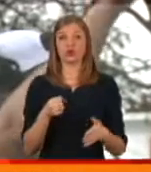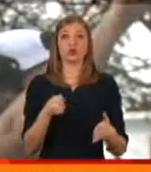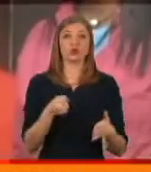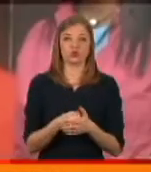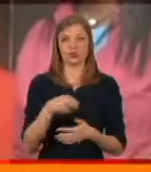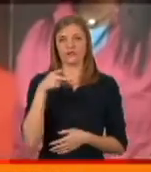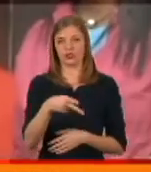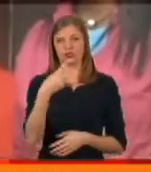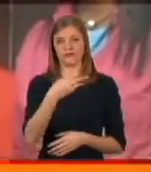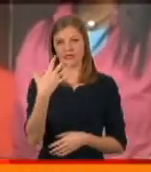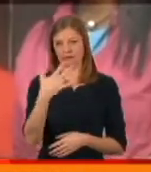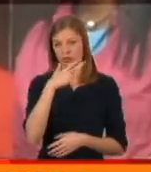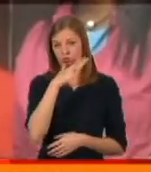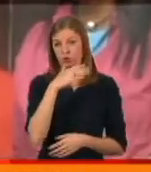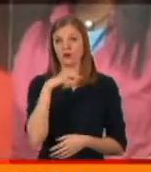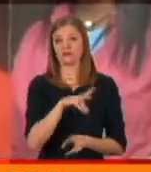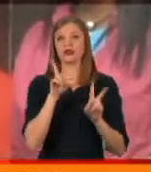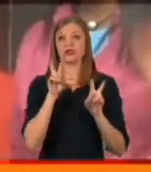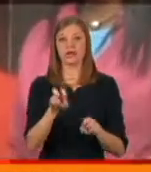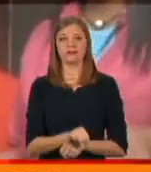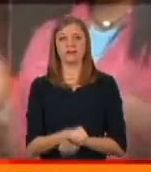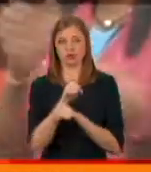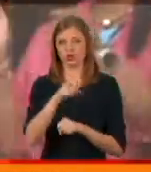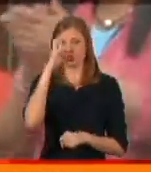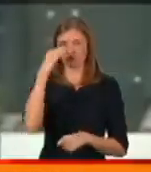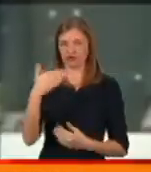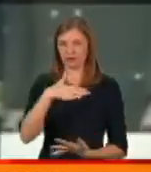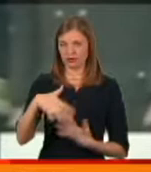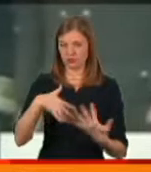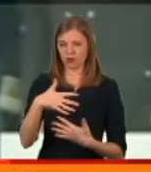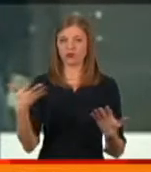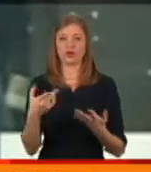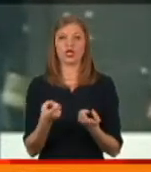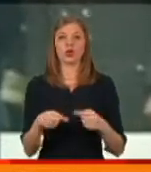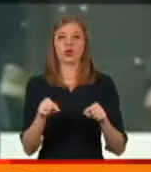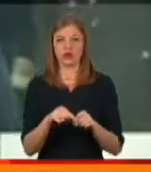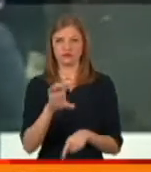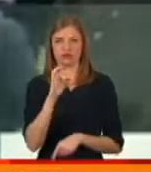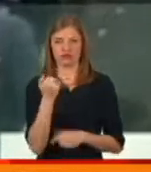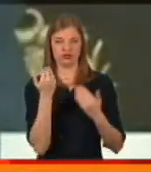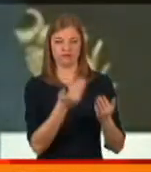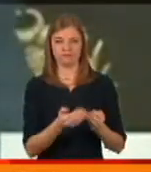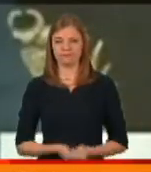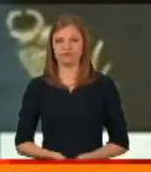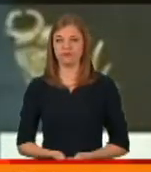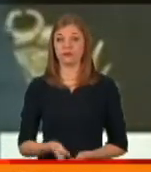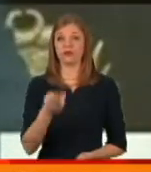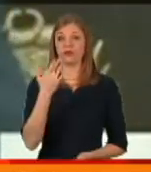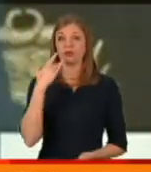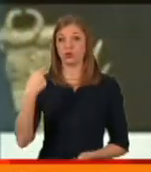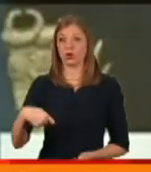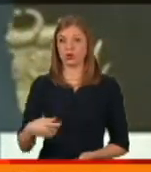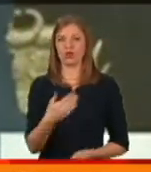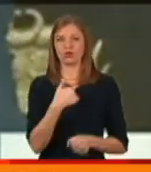до 2025 року. Він називає протести державним заколотом, які організували Сполучені Штати. Дональд Трамп